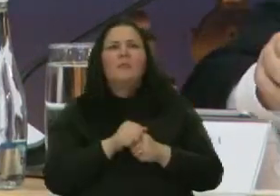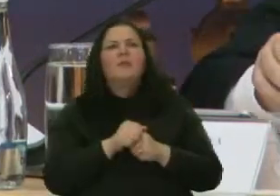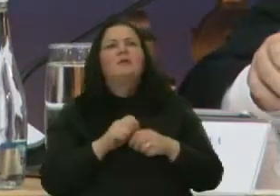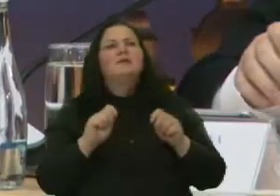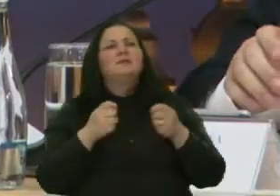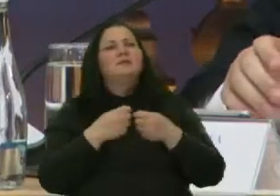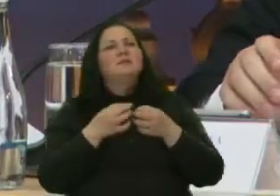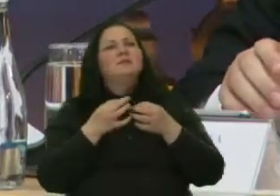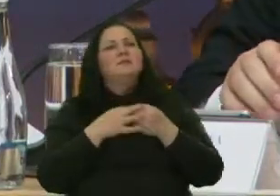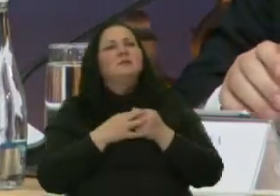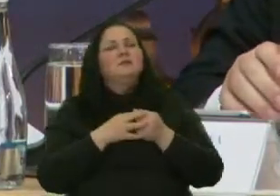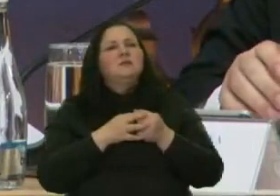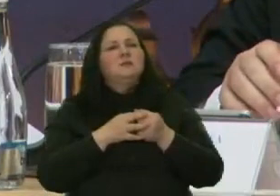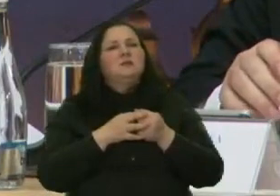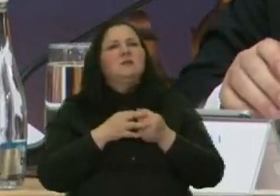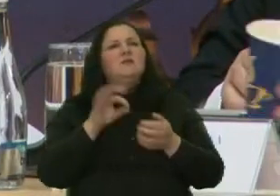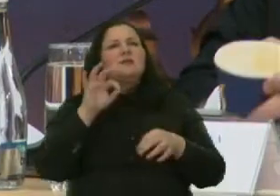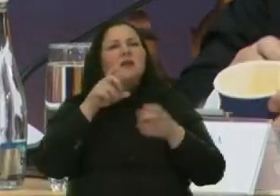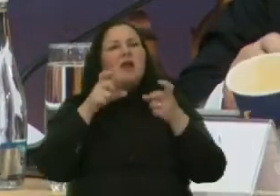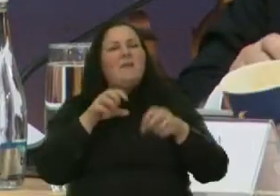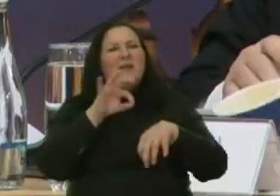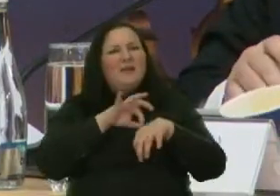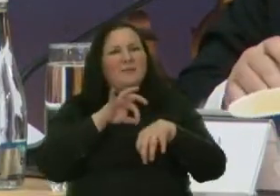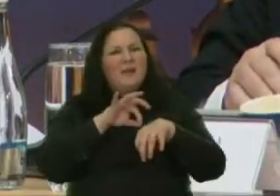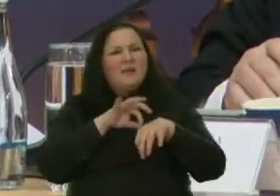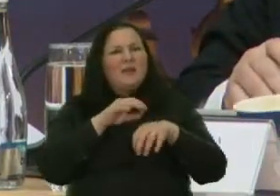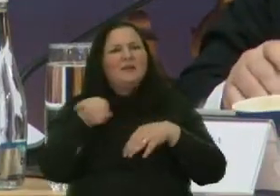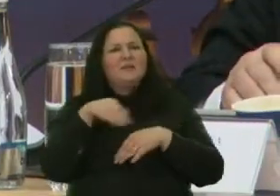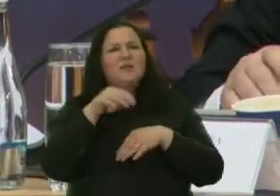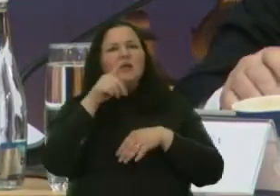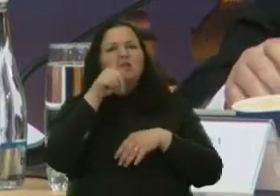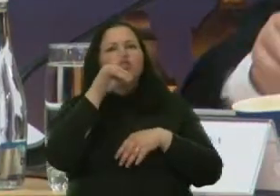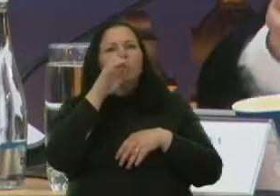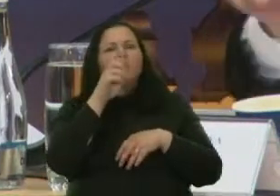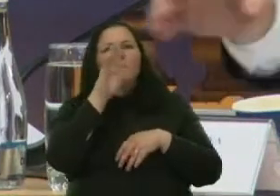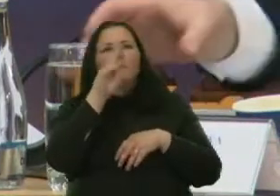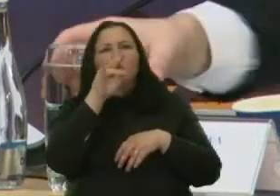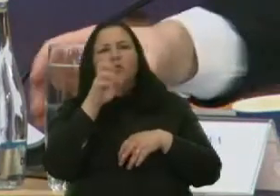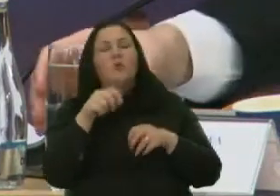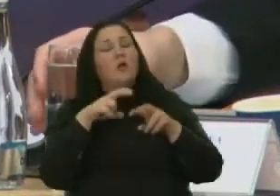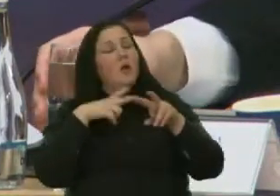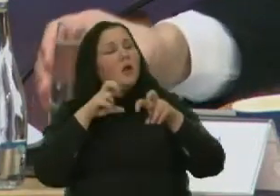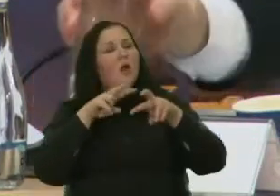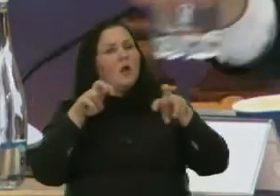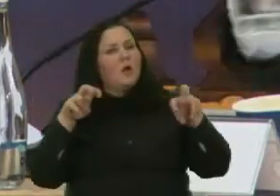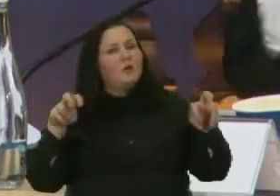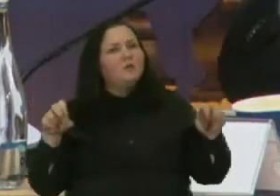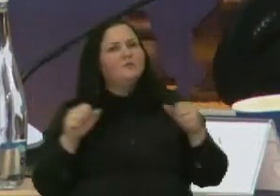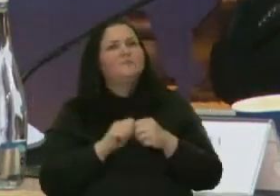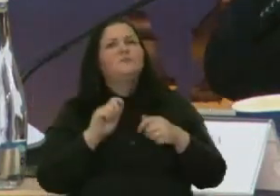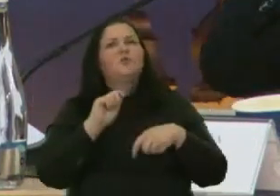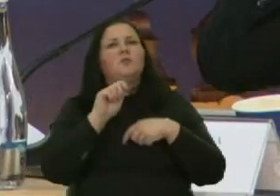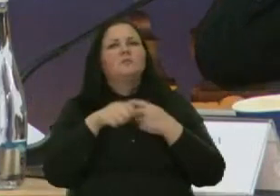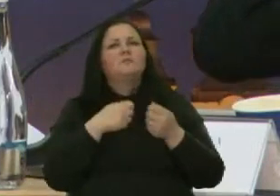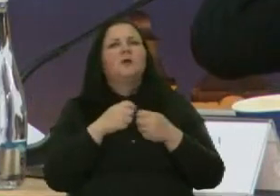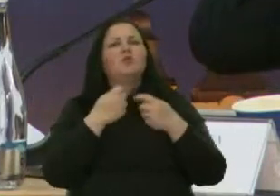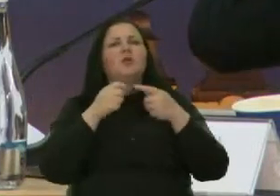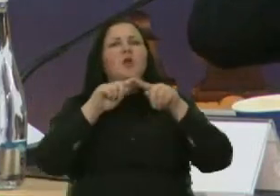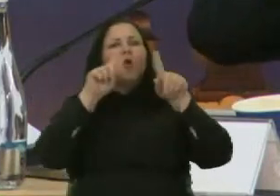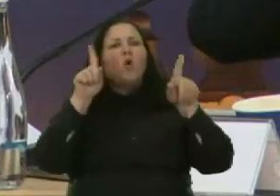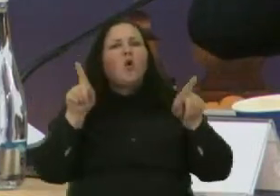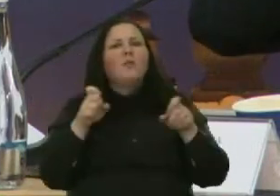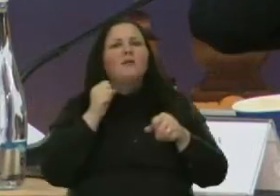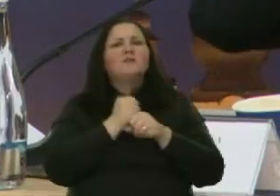aferent cabin medical de pe strada giordano Bruno este în analiză municipalitatea efectuează toate lucrările ce revin conform contractelor în vigoare pentru a asigura Buna